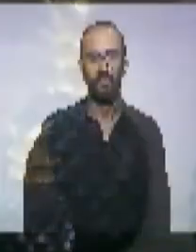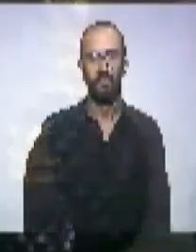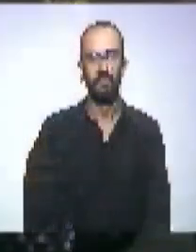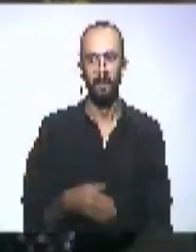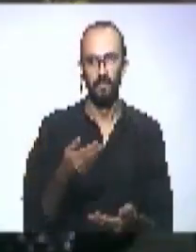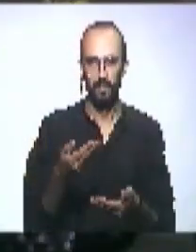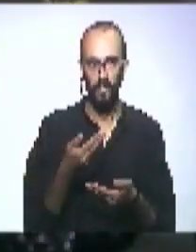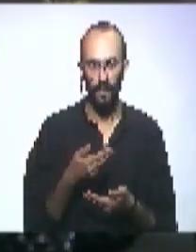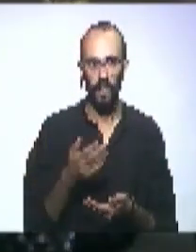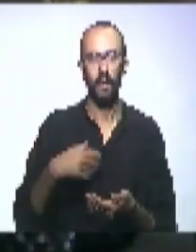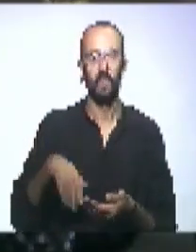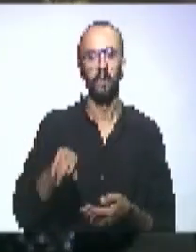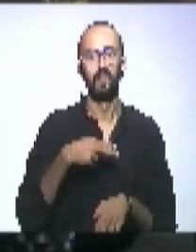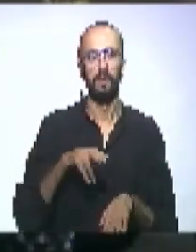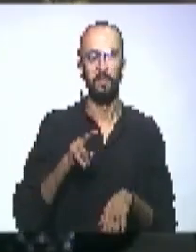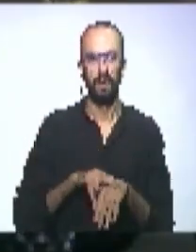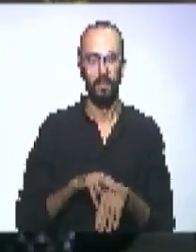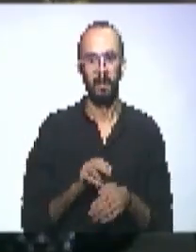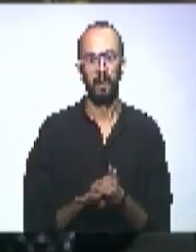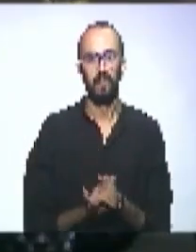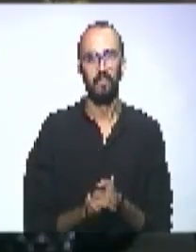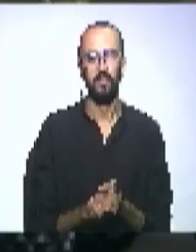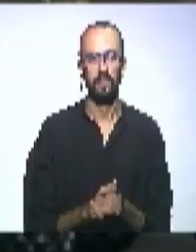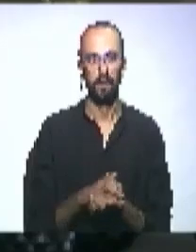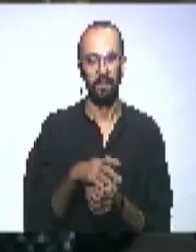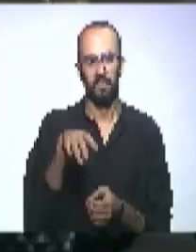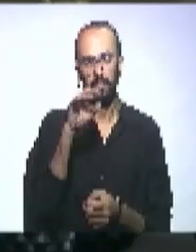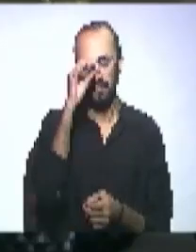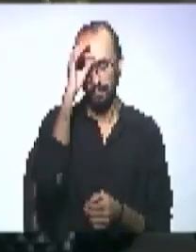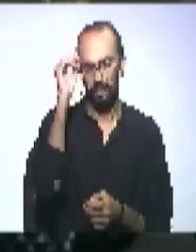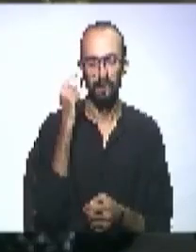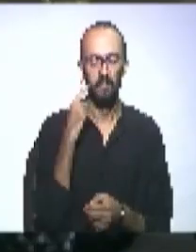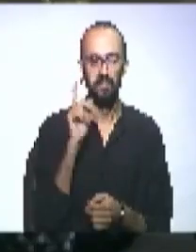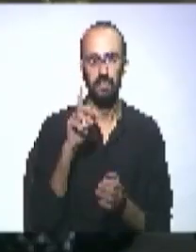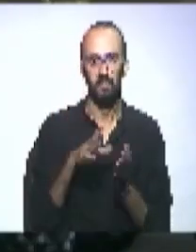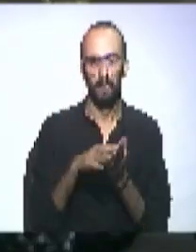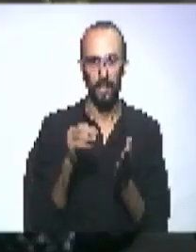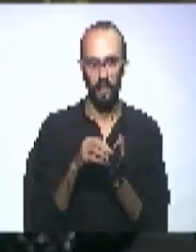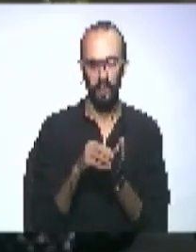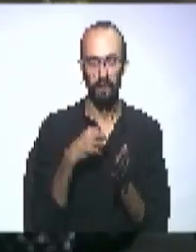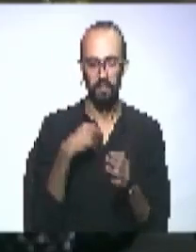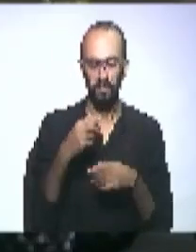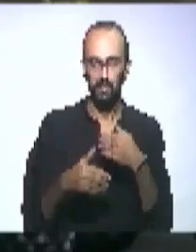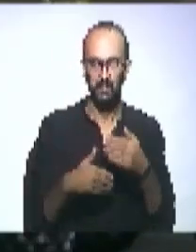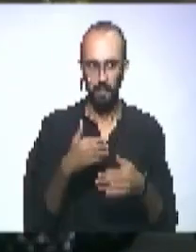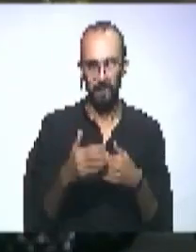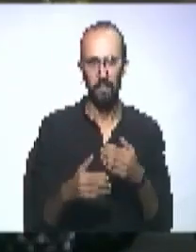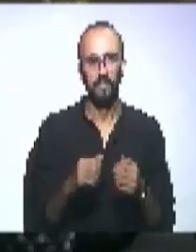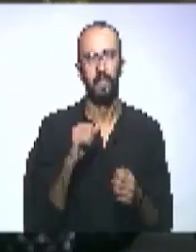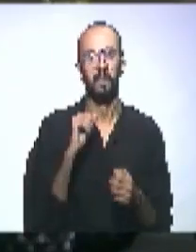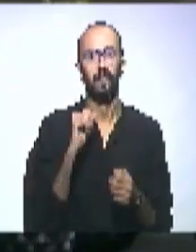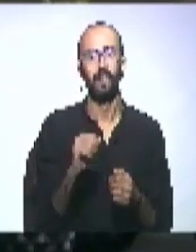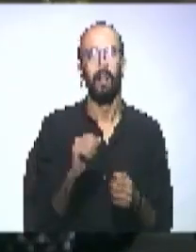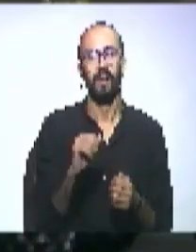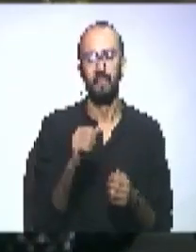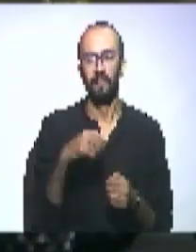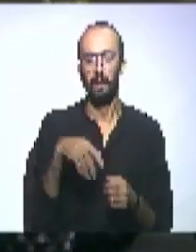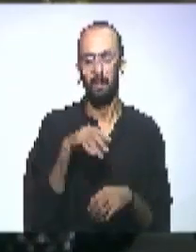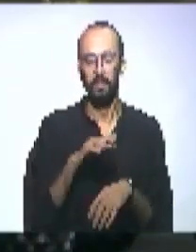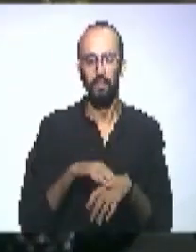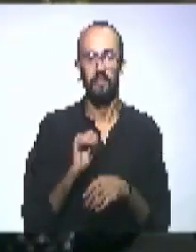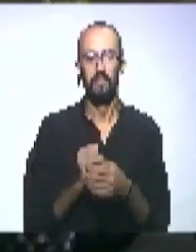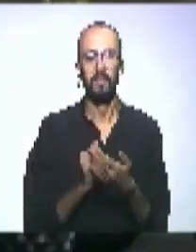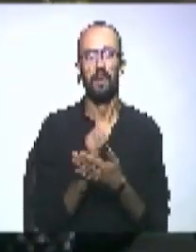اهلا بحضراتكم مره ثانيه مشاهدينا اللي ما تابعش معانا من بدايه الحلقه. شغالين مع حضراتكم سلسله حلقات لطلبات